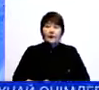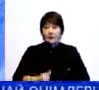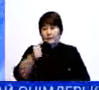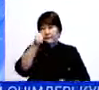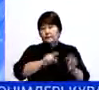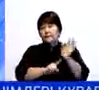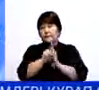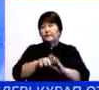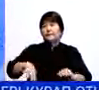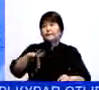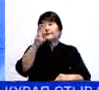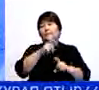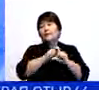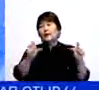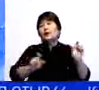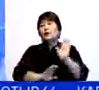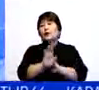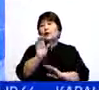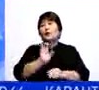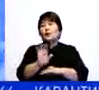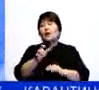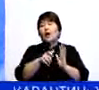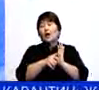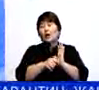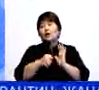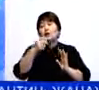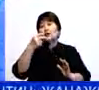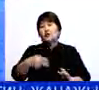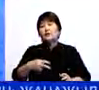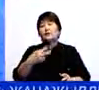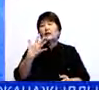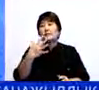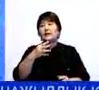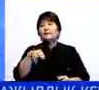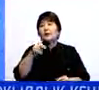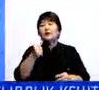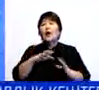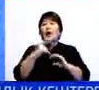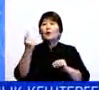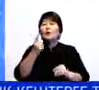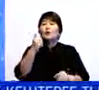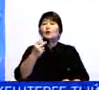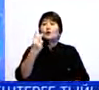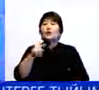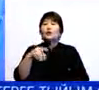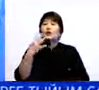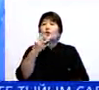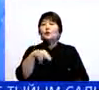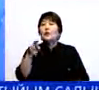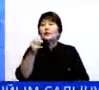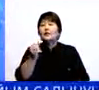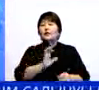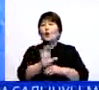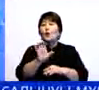Жыл басынан бері өңірдегі өнеркәсіп өндірісінің көлемі 625 миллиард теңгені құраса, ауыл шаруашылығы саласында 154 миллиард теңгенің